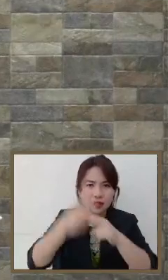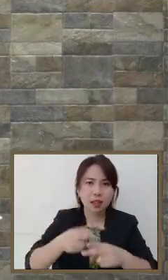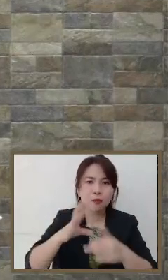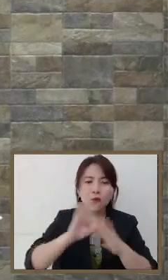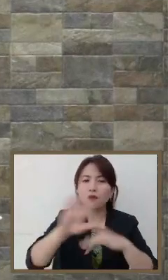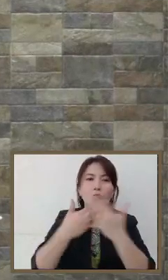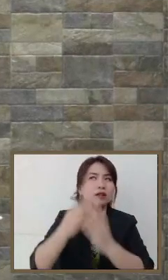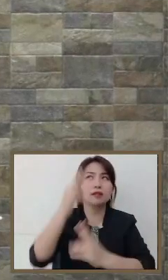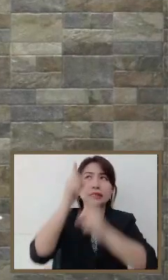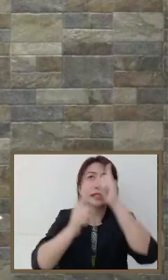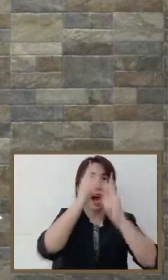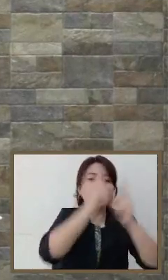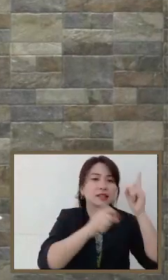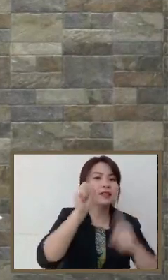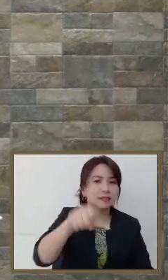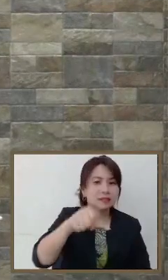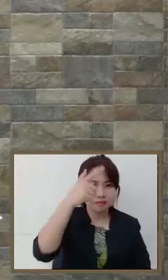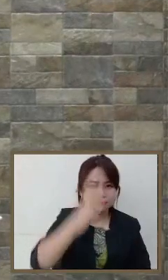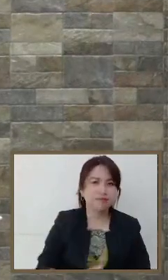Ay alam ng